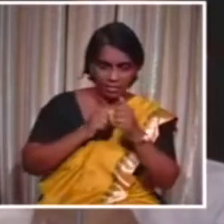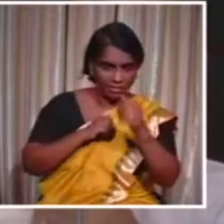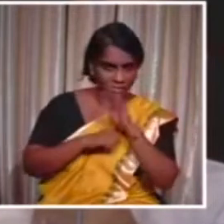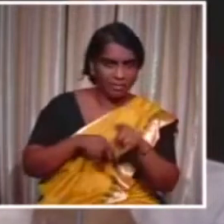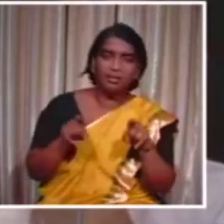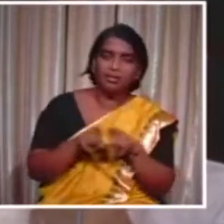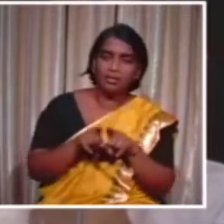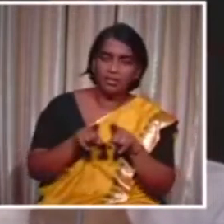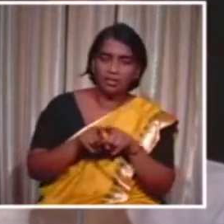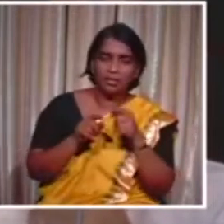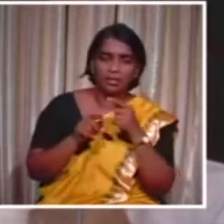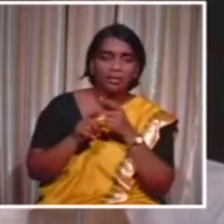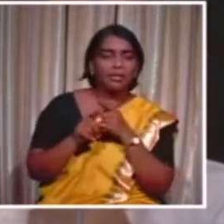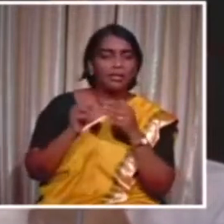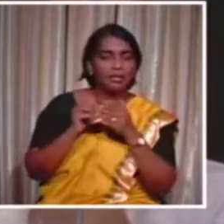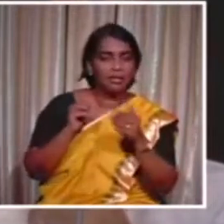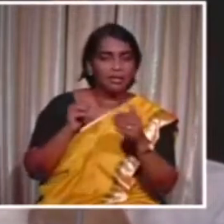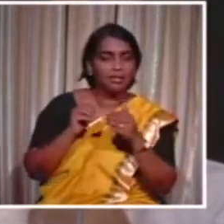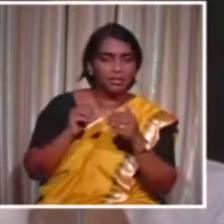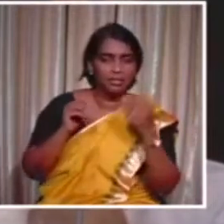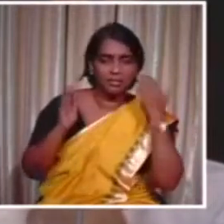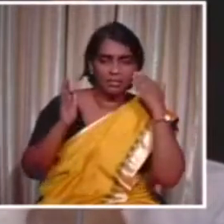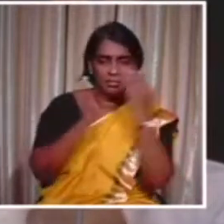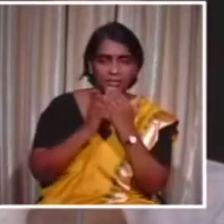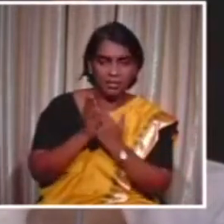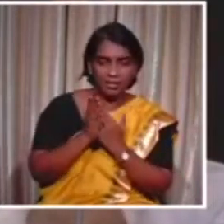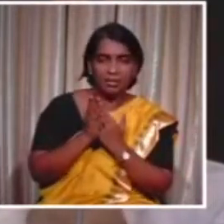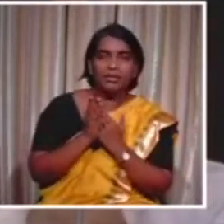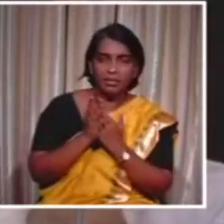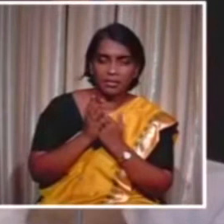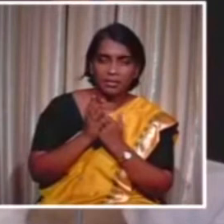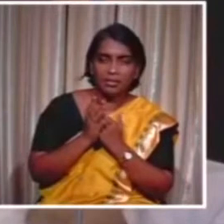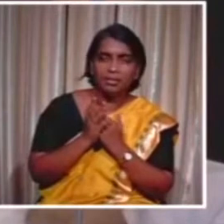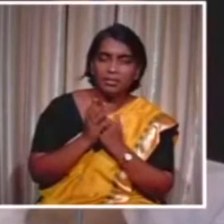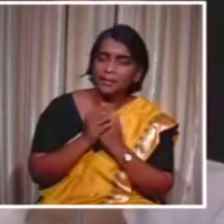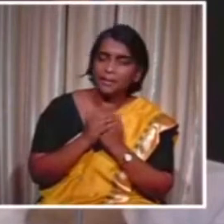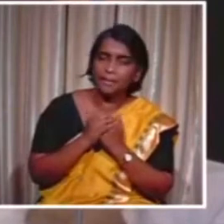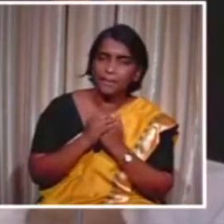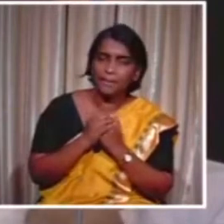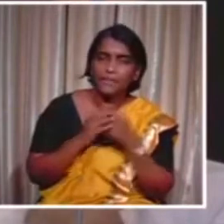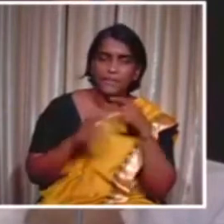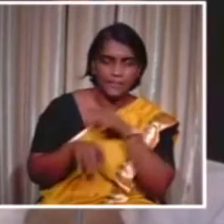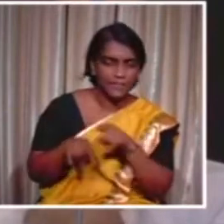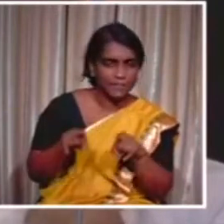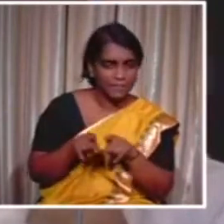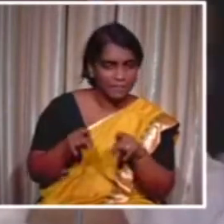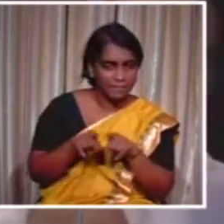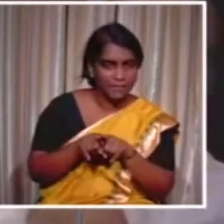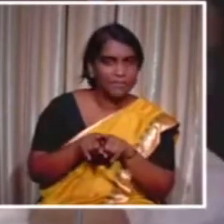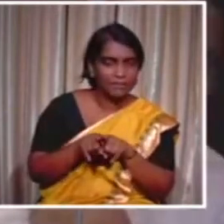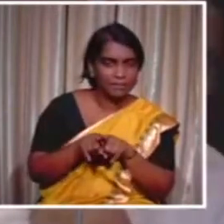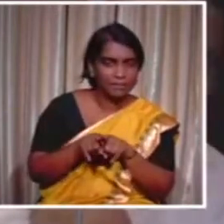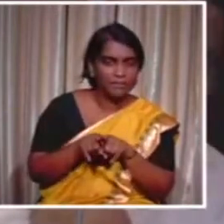රනිල් වික්‍රමසිංහ වත්මන් ජනාධිපතිතුමා එදා අගමැති ධූරයට වාඩි ගත්තා. අපි ශ්‍රී ලංකා පොදු ජන පෙරමුණ